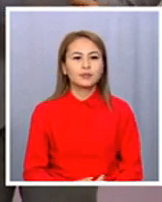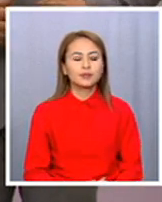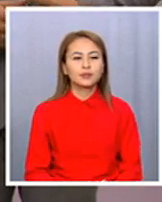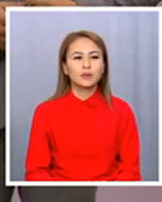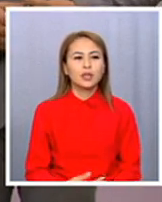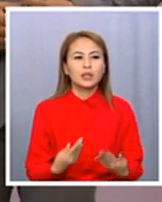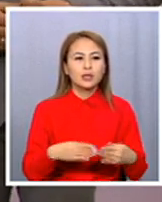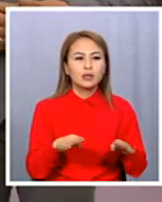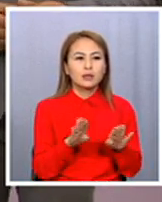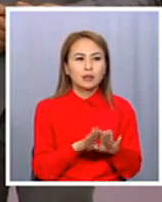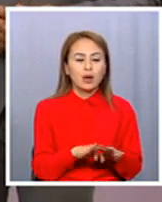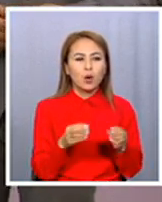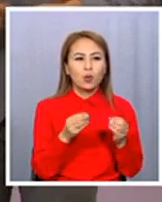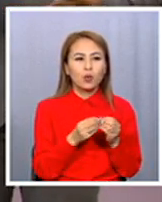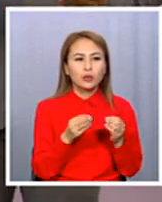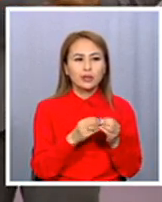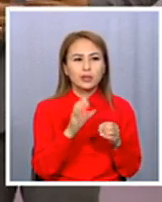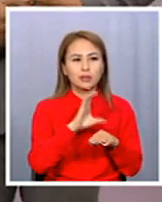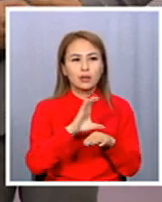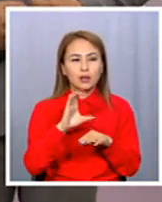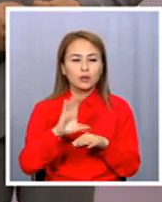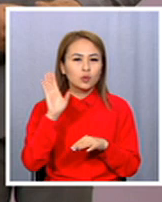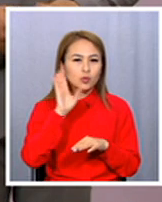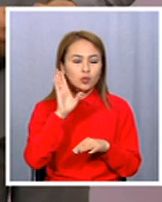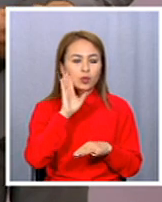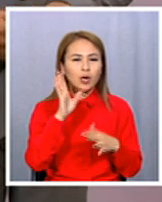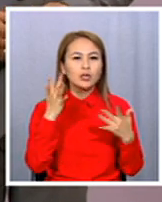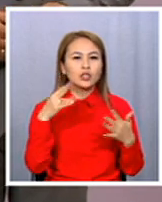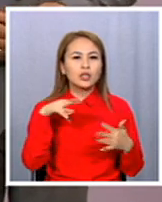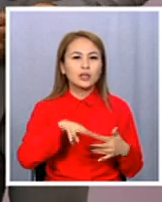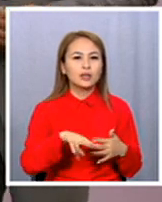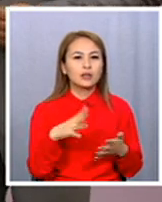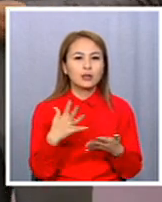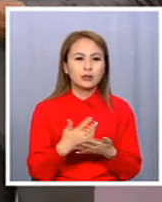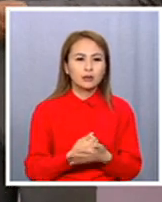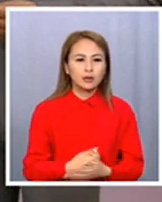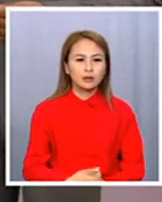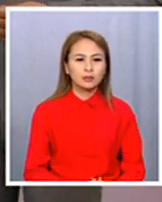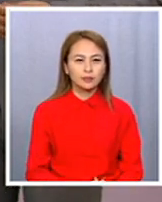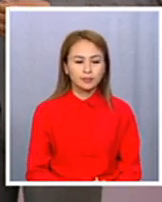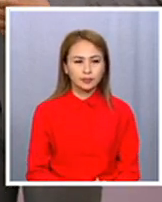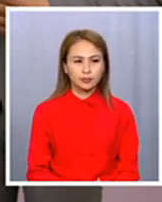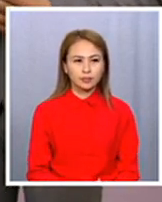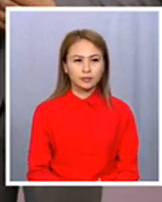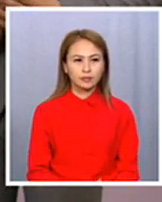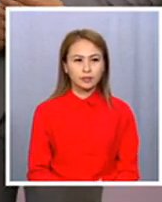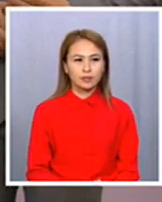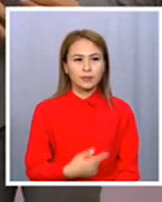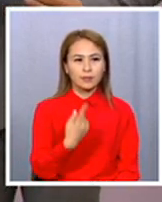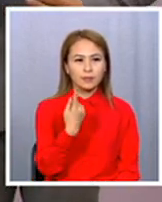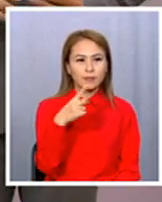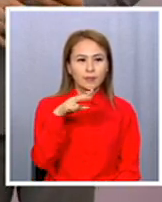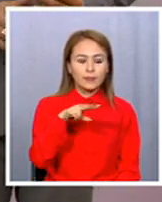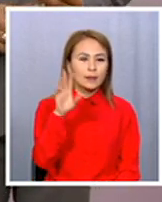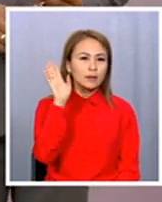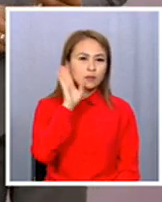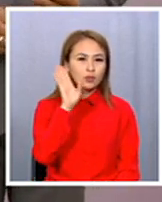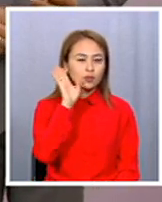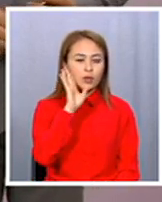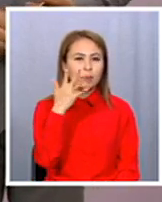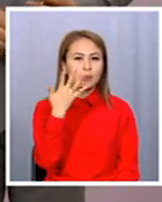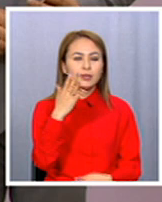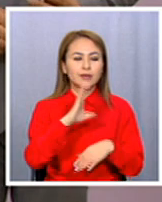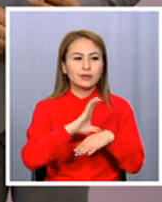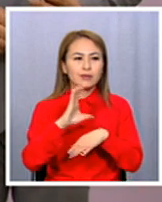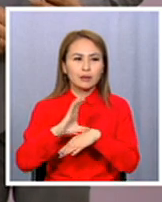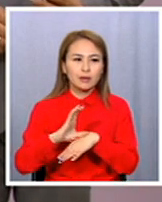Енді 10 стақан су қанша литр екенін анықтайық. 1 литр су 5 стақан екені